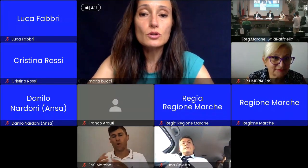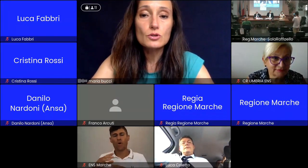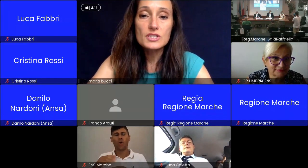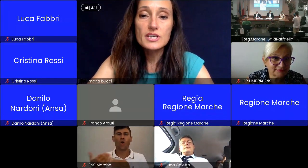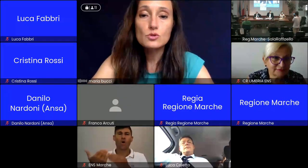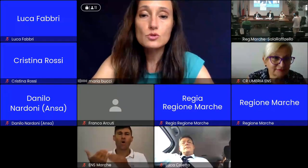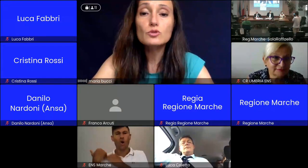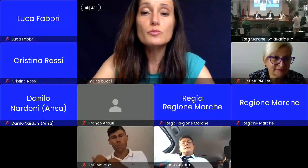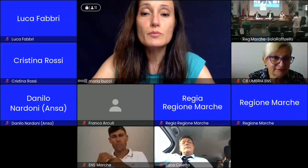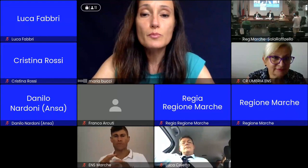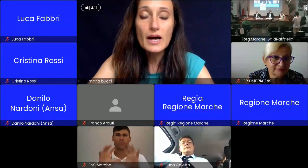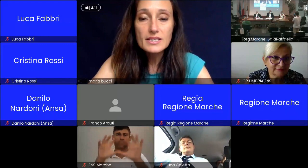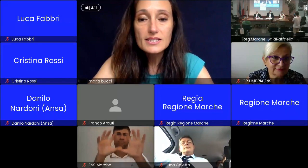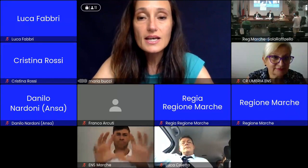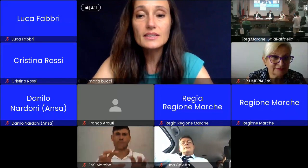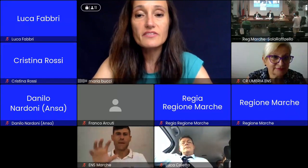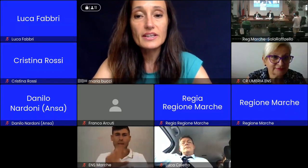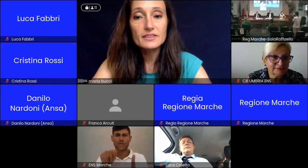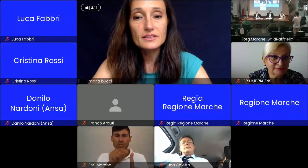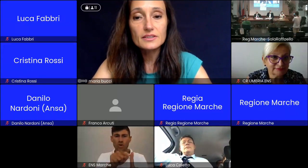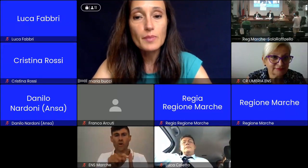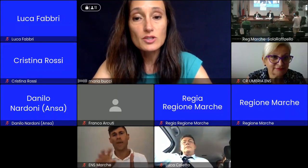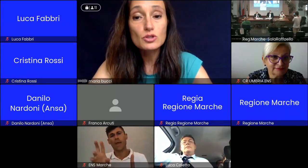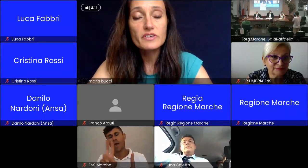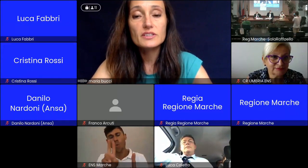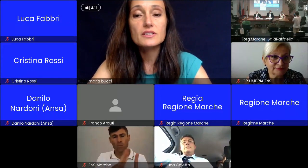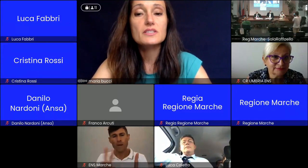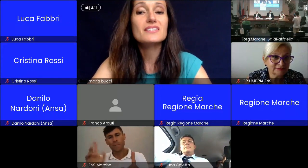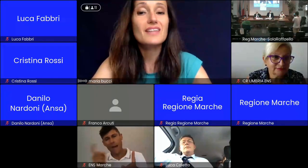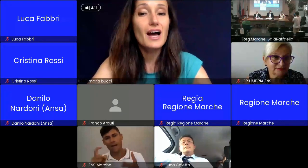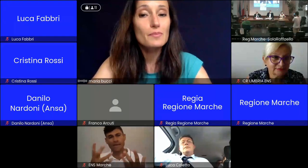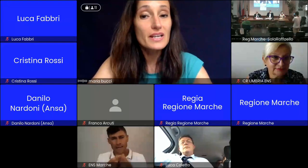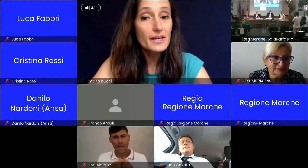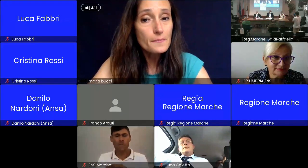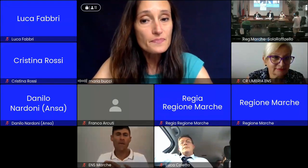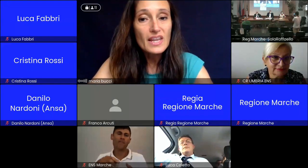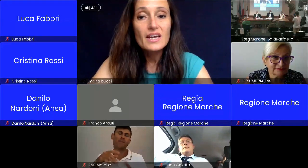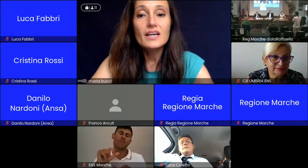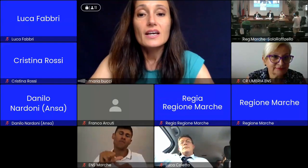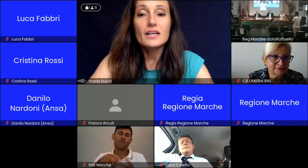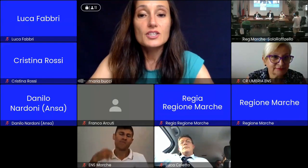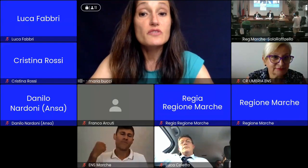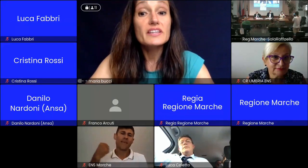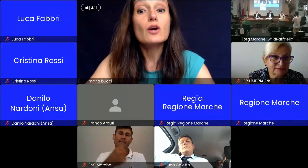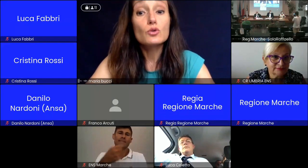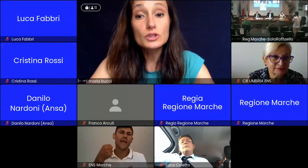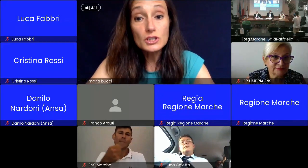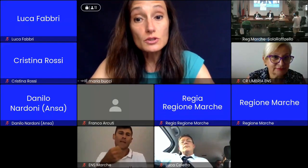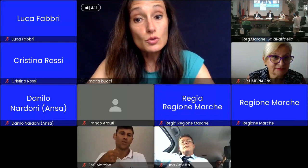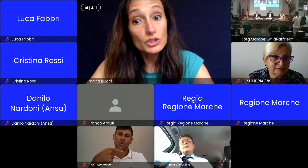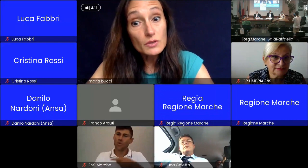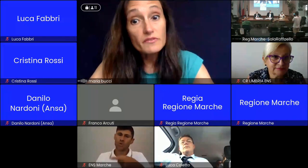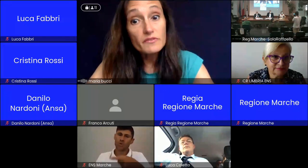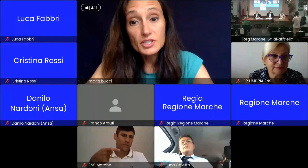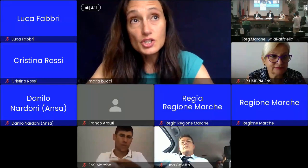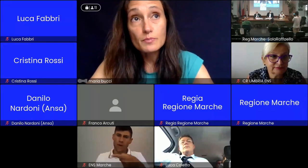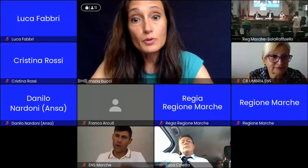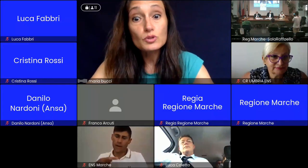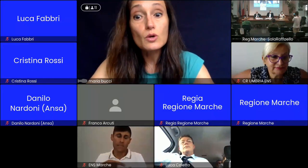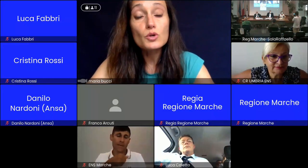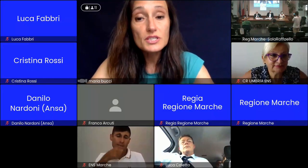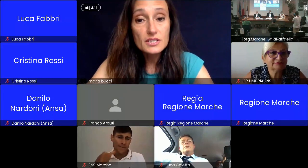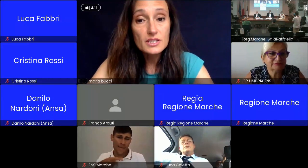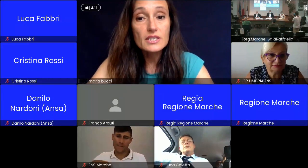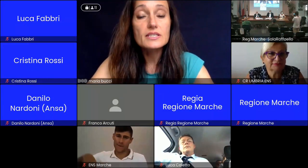come detto, sia soltanto un primo passo diventi stabile, ci veda continui a